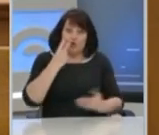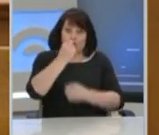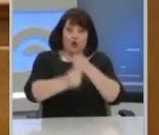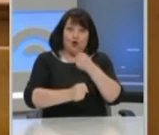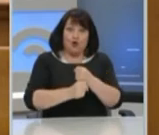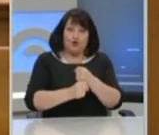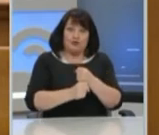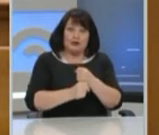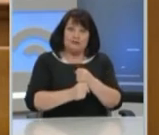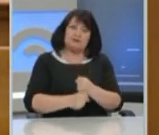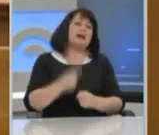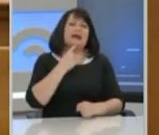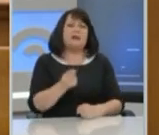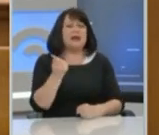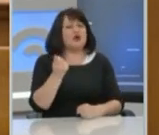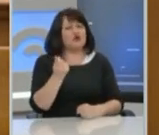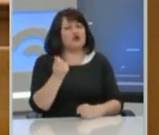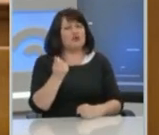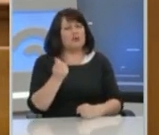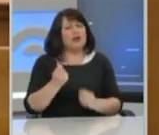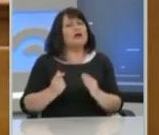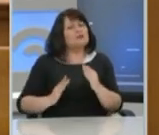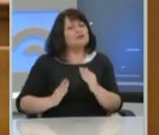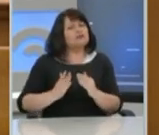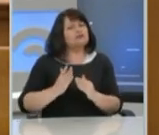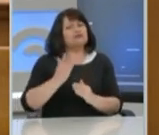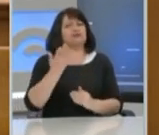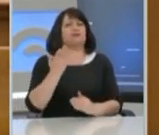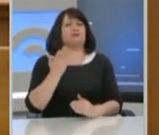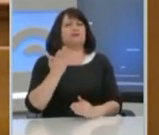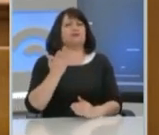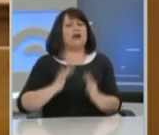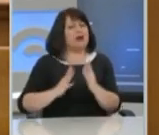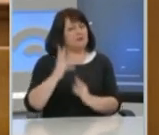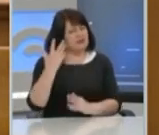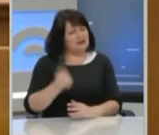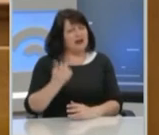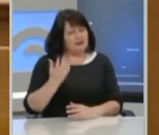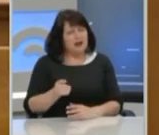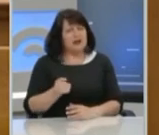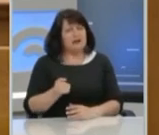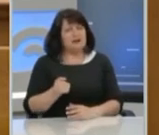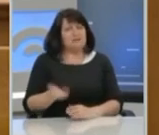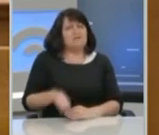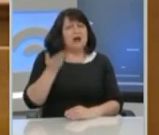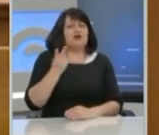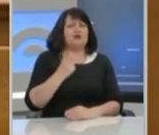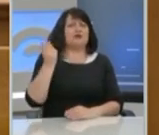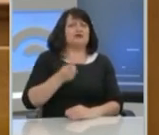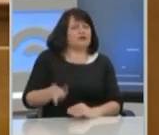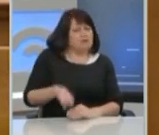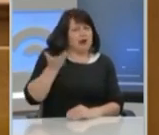σύμφωνα με όλες τις προβλέψεις η οικονομία θα έχει υψηλούς για τα δεδομένα μας ρυθμούς ανάπτυξης, πάνω από